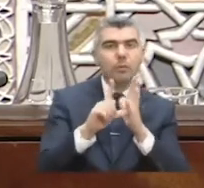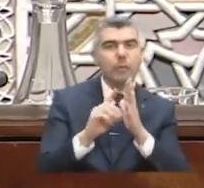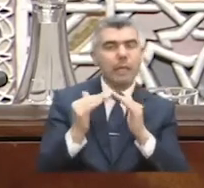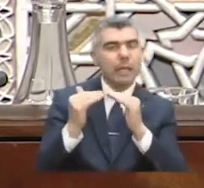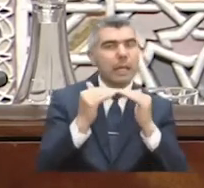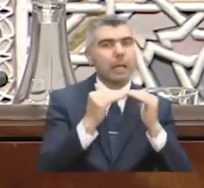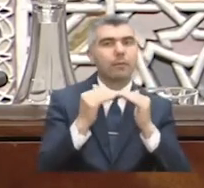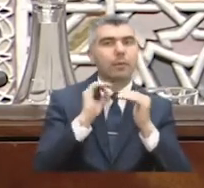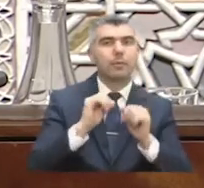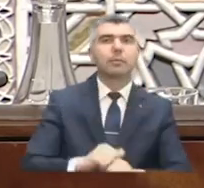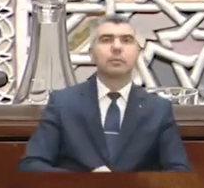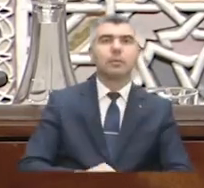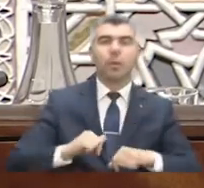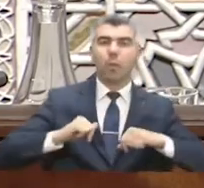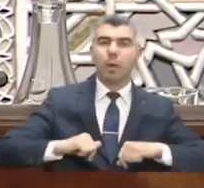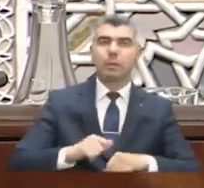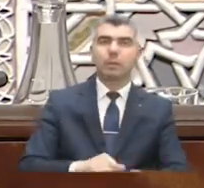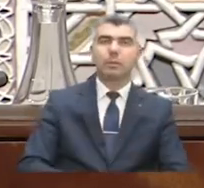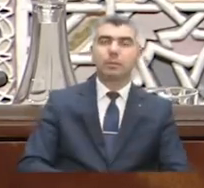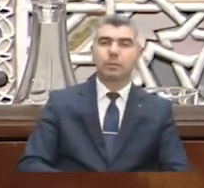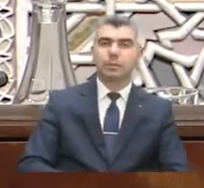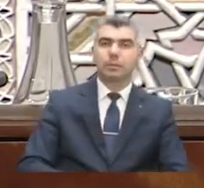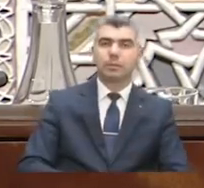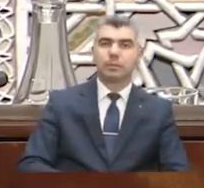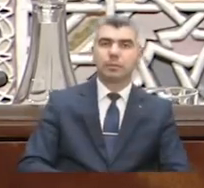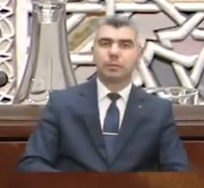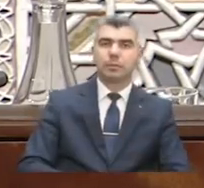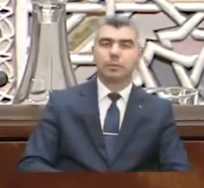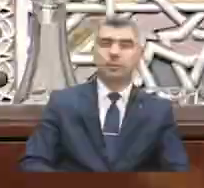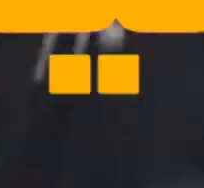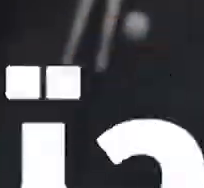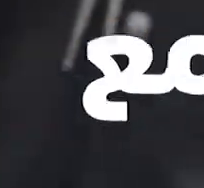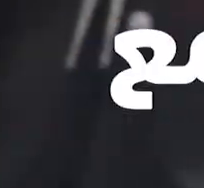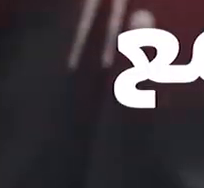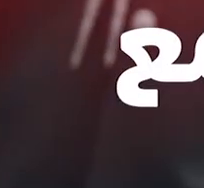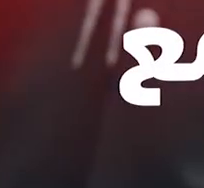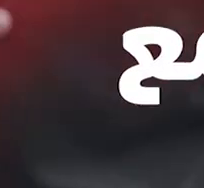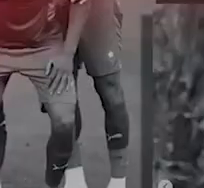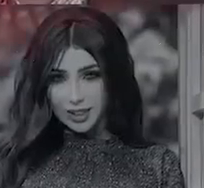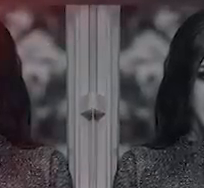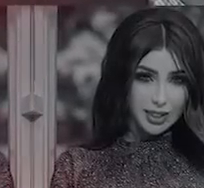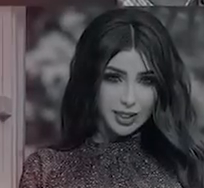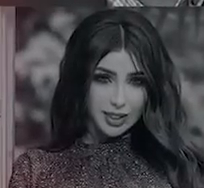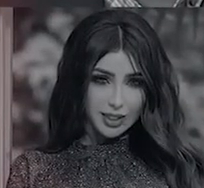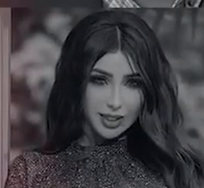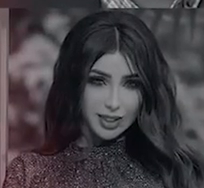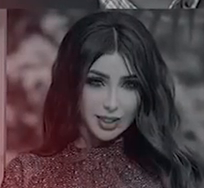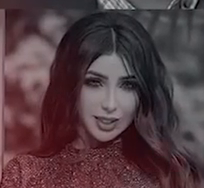تفضلوا السيدة الوزيرة الان، لا احد فوق القانون.